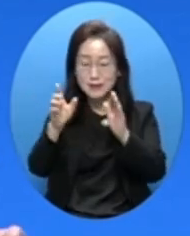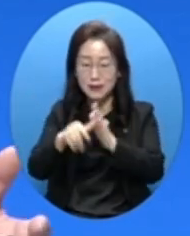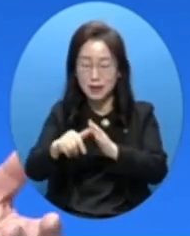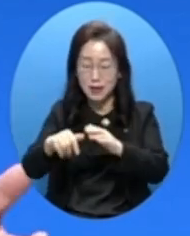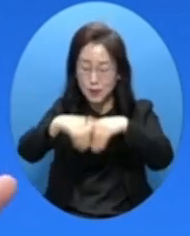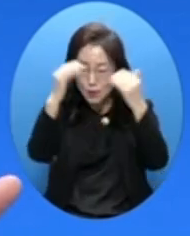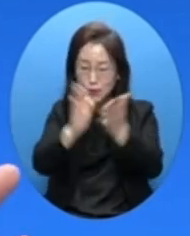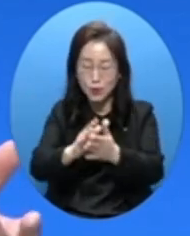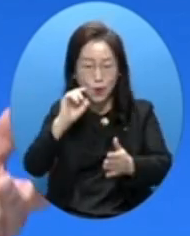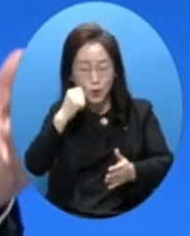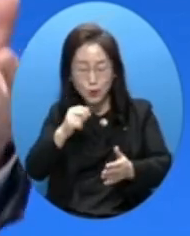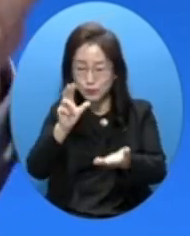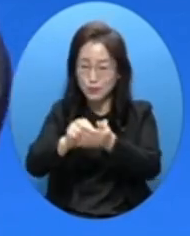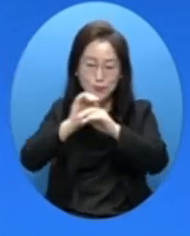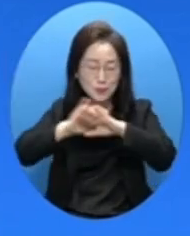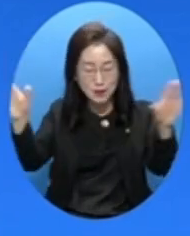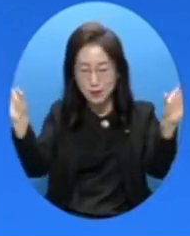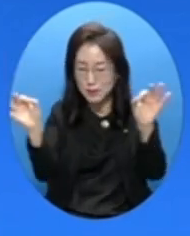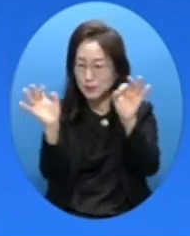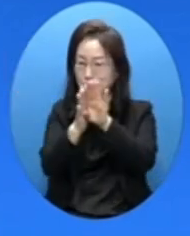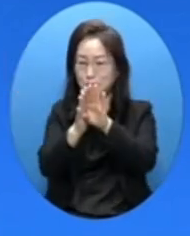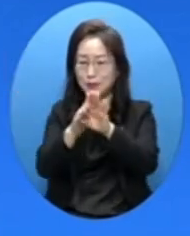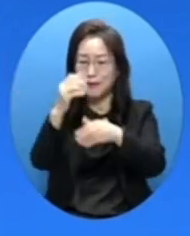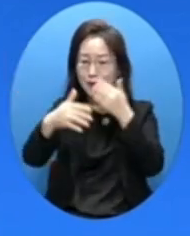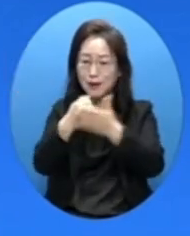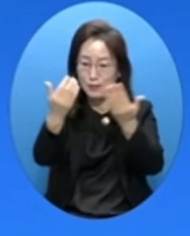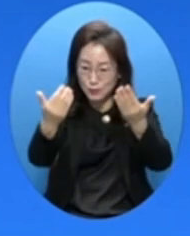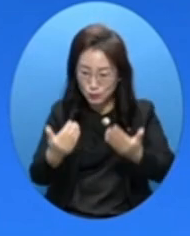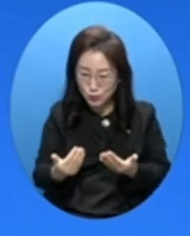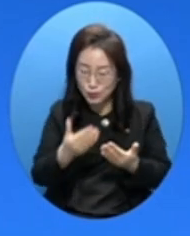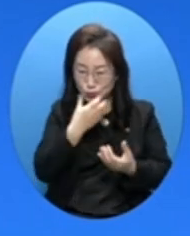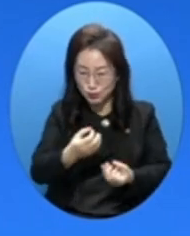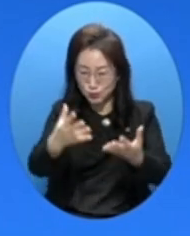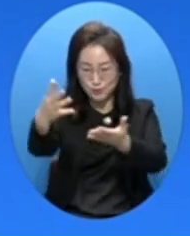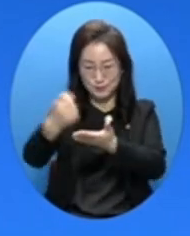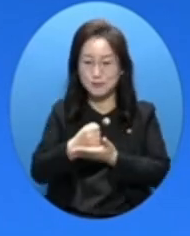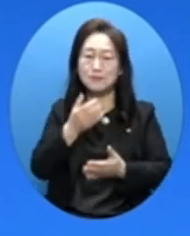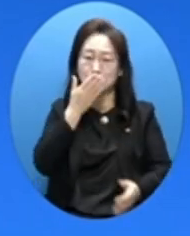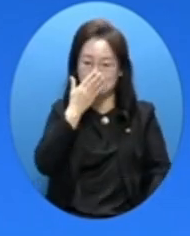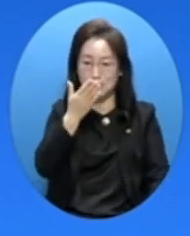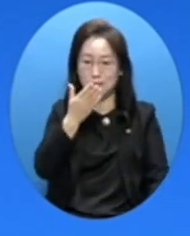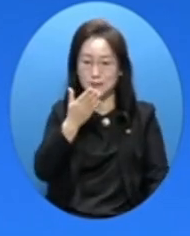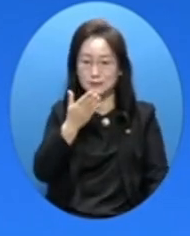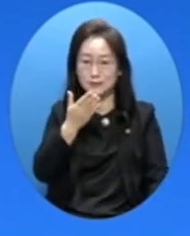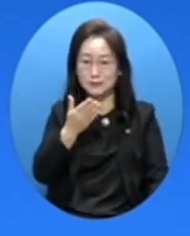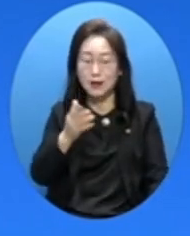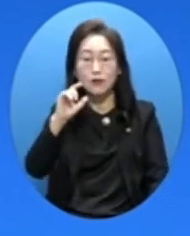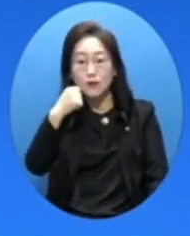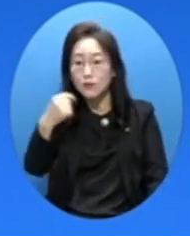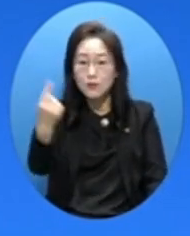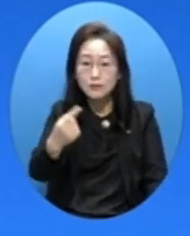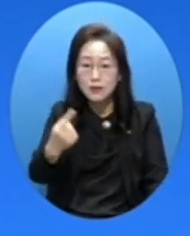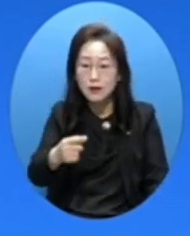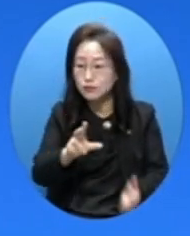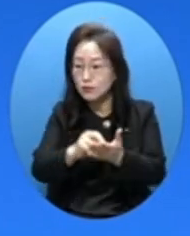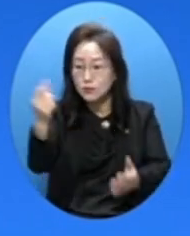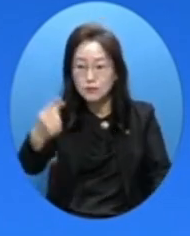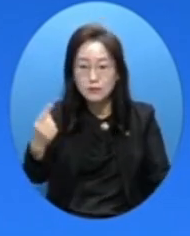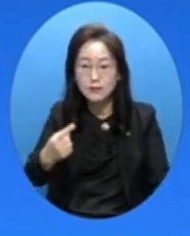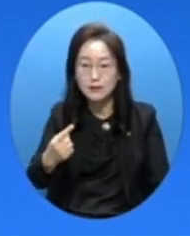사라지고 하나님의 예비신 은혜와 축복이 우리에게 임하게 될 것입니다. 어떤 어려움이 다가와도, 문제가